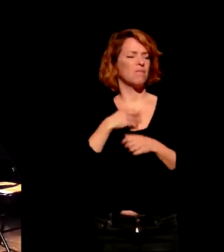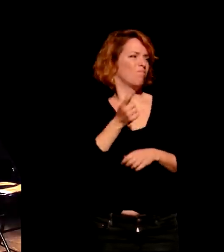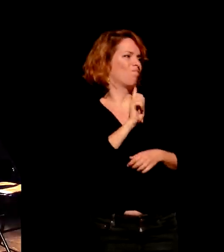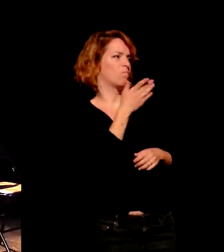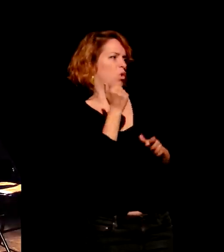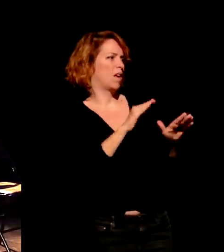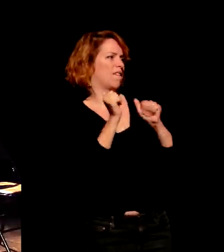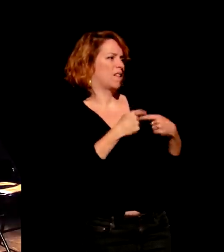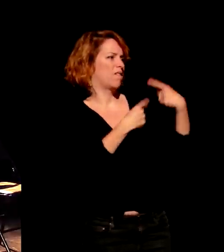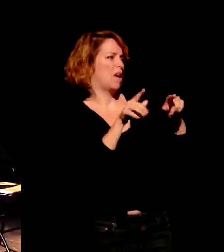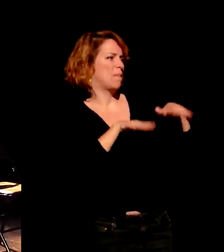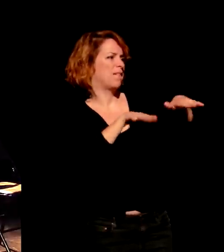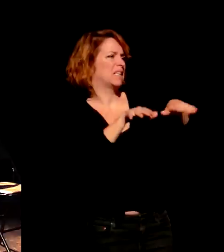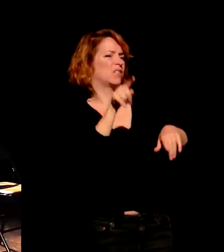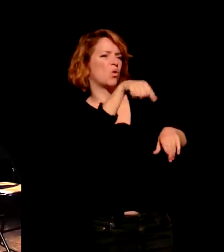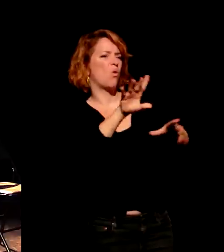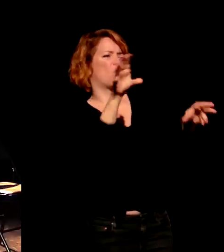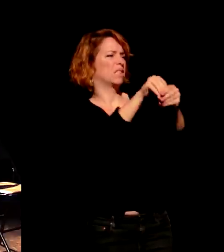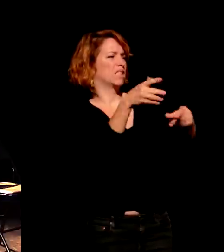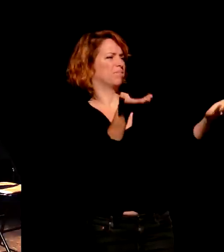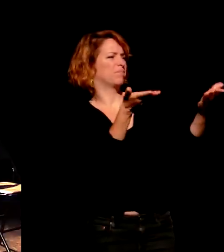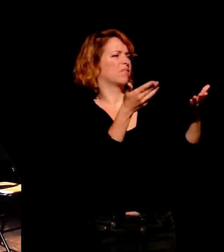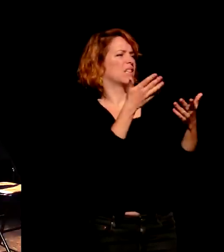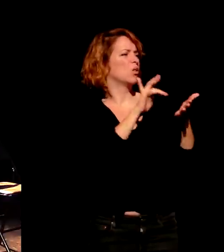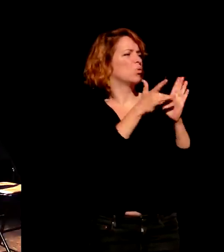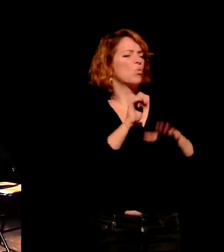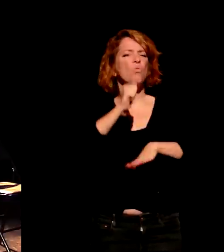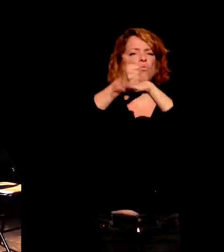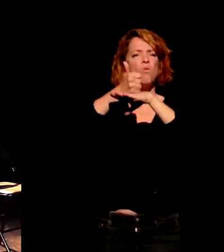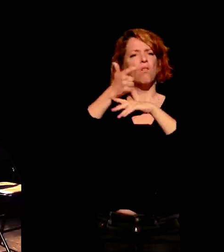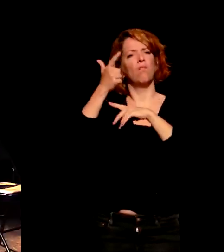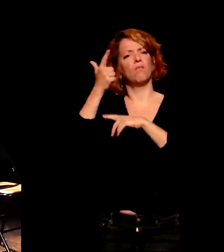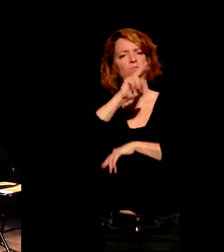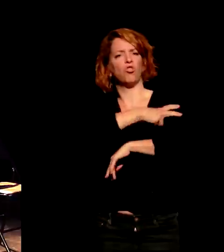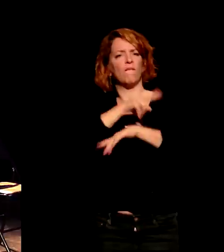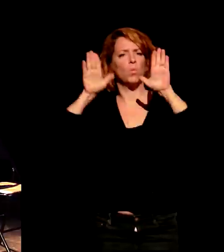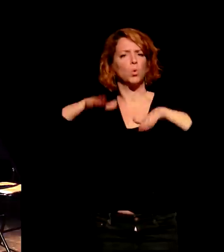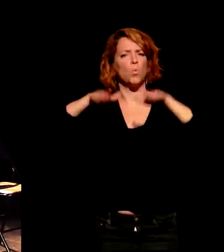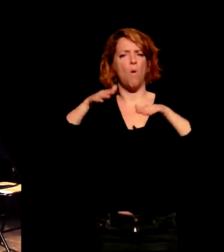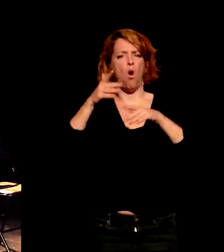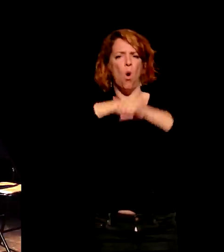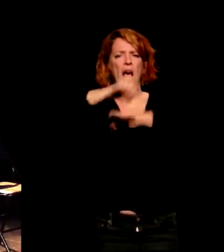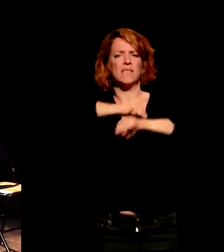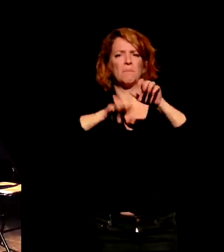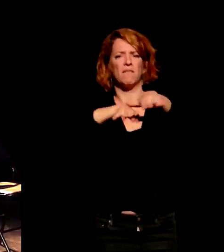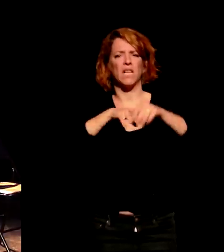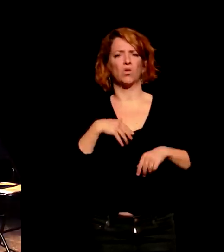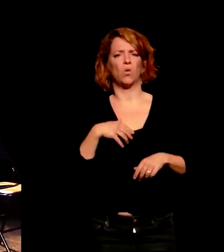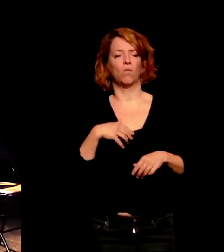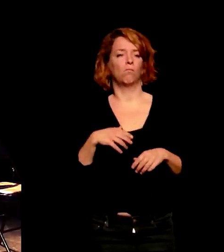la manifestation, ils sont chelous les gens qui organisent, là, c'est les imams des quartiers, on les connaît pas et tout. Je décide d'y aller quand